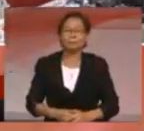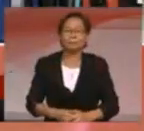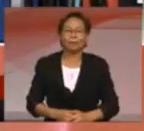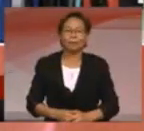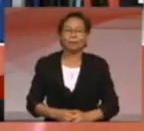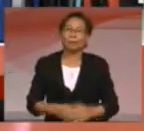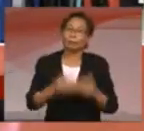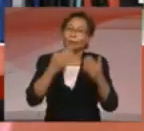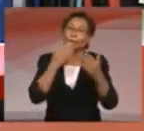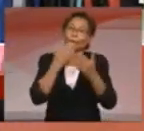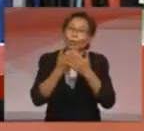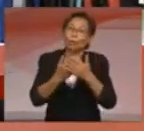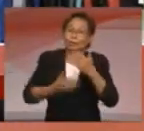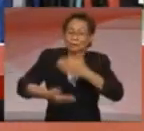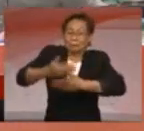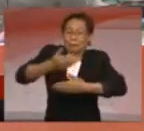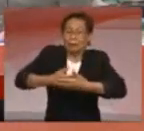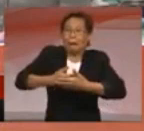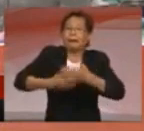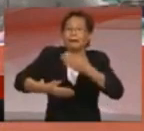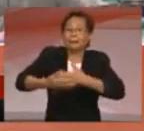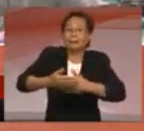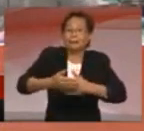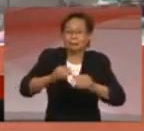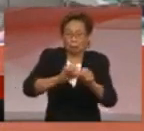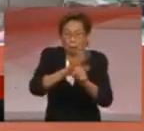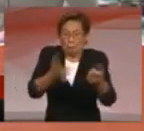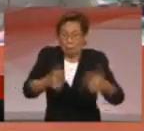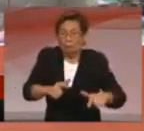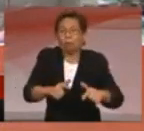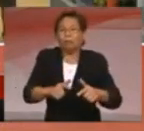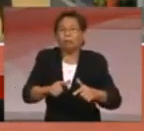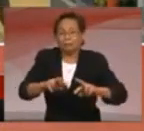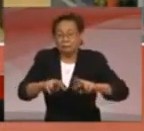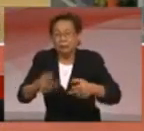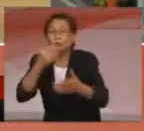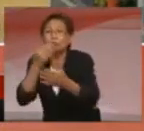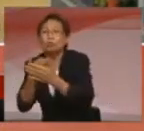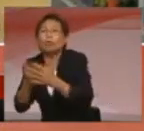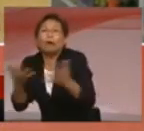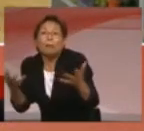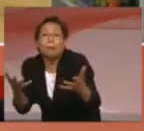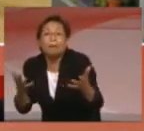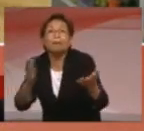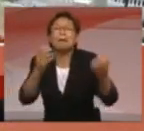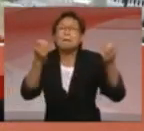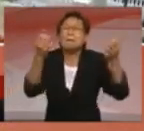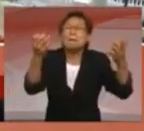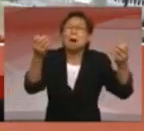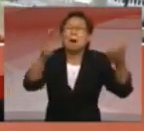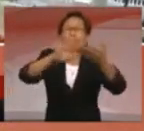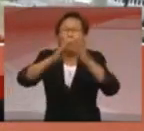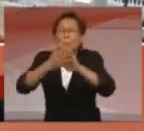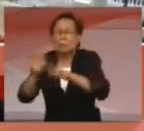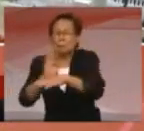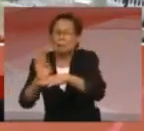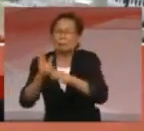Hikmah di sebalik pandemik COVID-19 ini ialah kebanyakan komuniti perniagaan telah